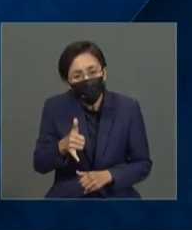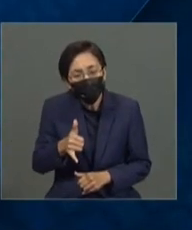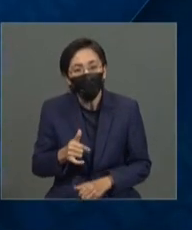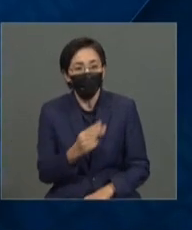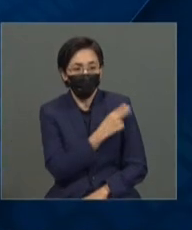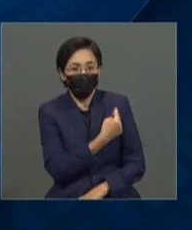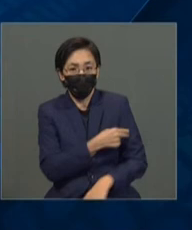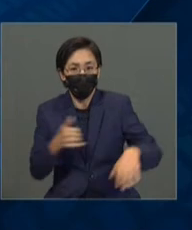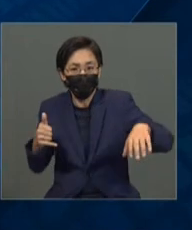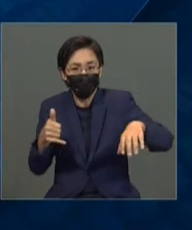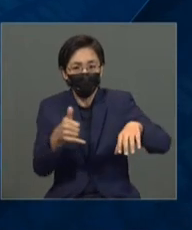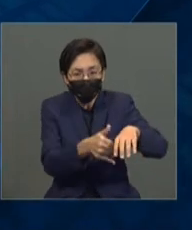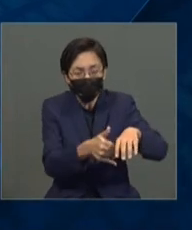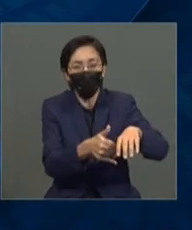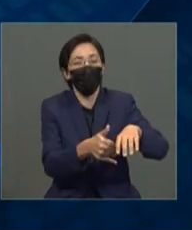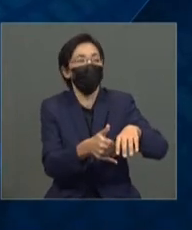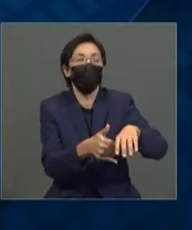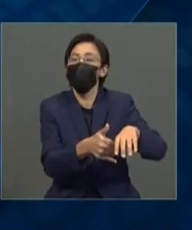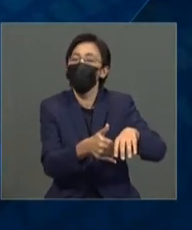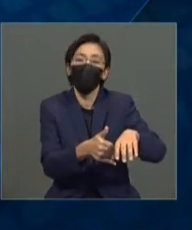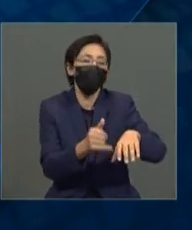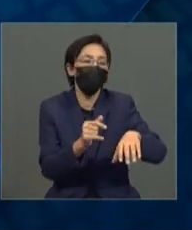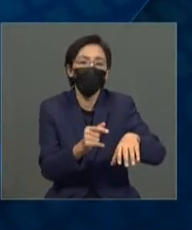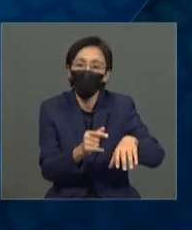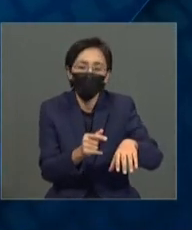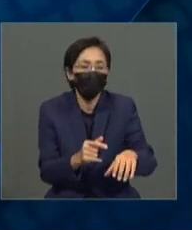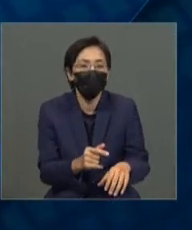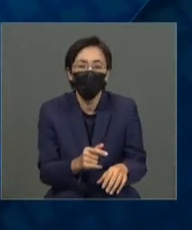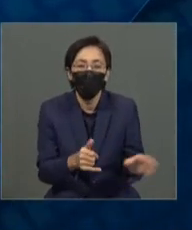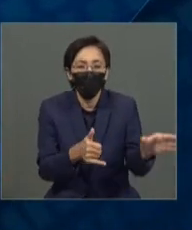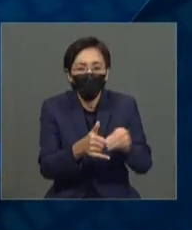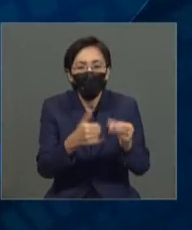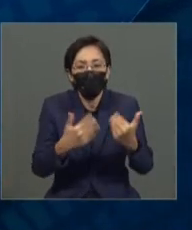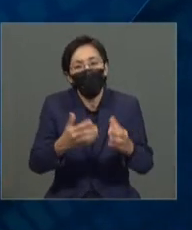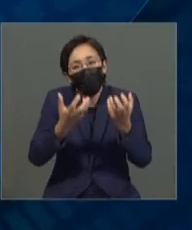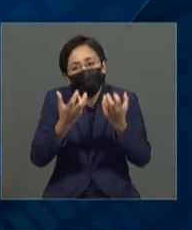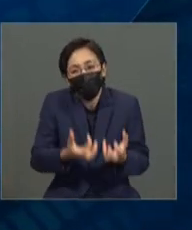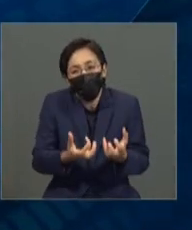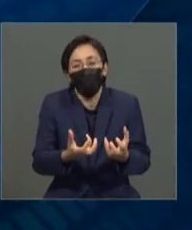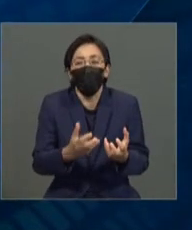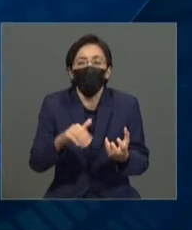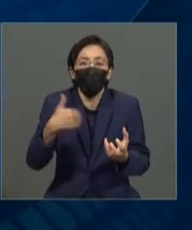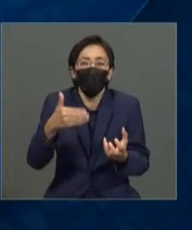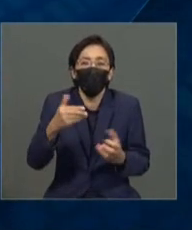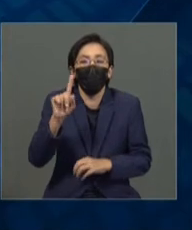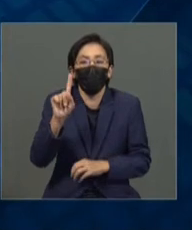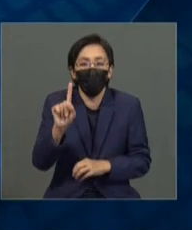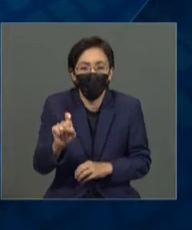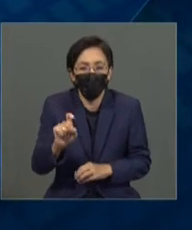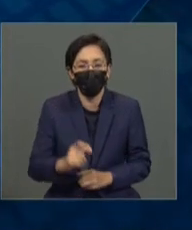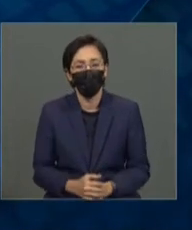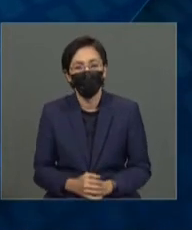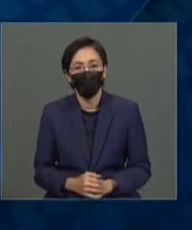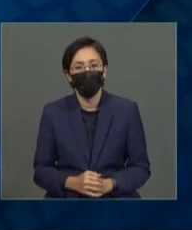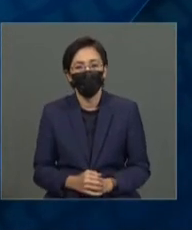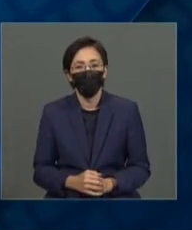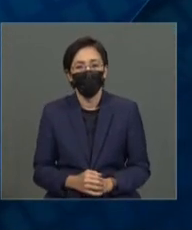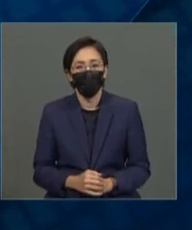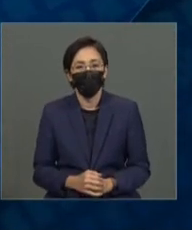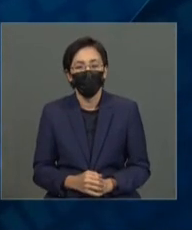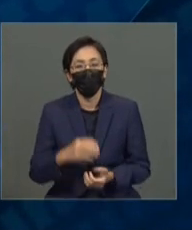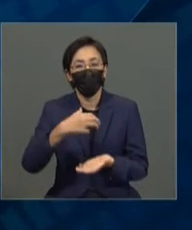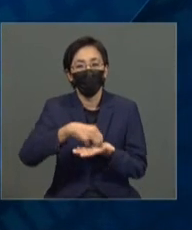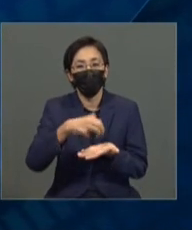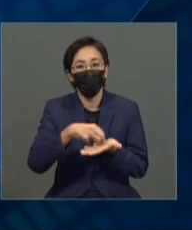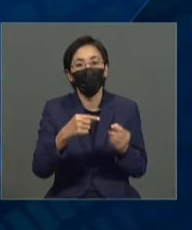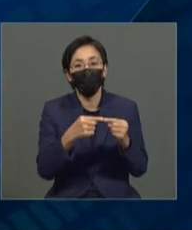ลก็พบว่าอาการค่อนข้างรุนแรงแล้วก็ท่านเหล่านี้ก็จะเสียชีวิตนะคะในส่วนของการรายงานถัดไปนะคะเราอย